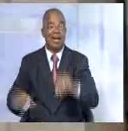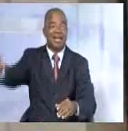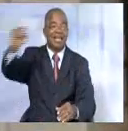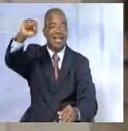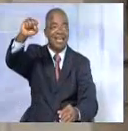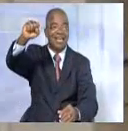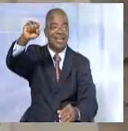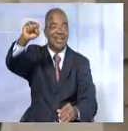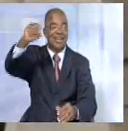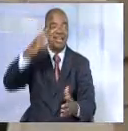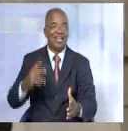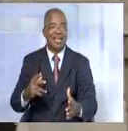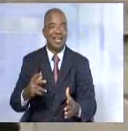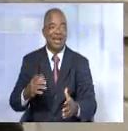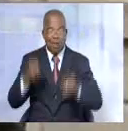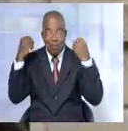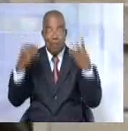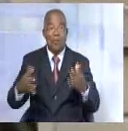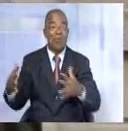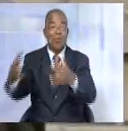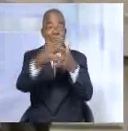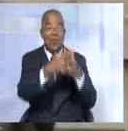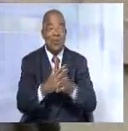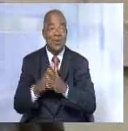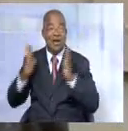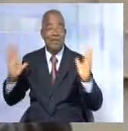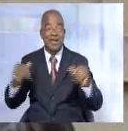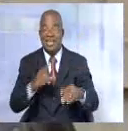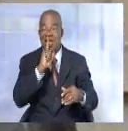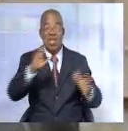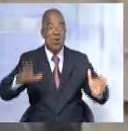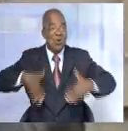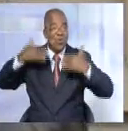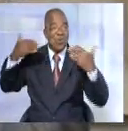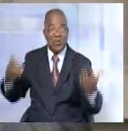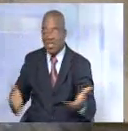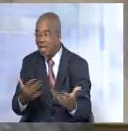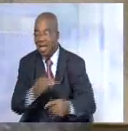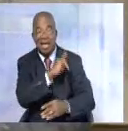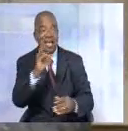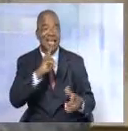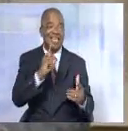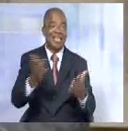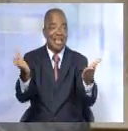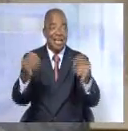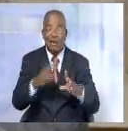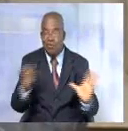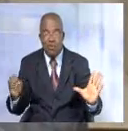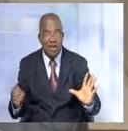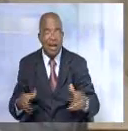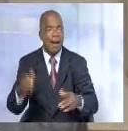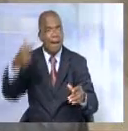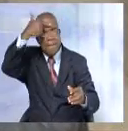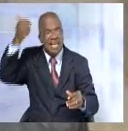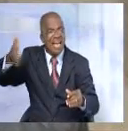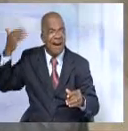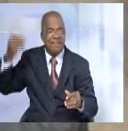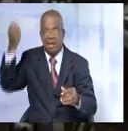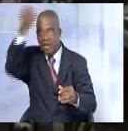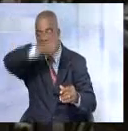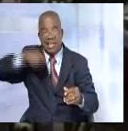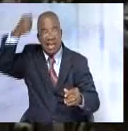milliers d'Américains ont manifesté pendant 2 décennies pour la libération de celui qui était alors le plus ancien prisonnier politique